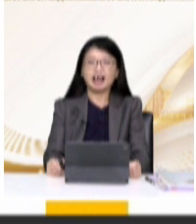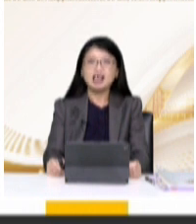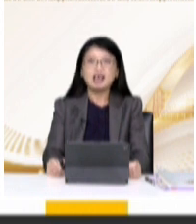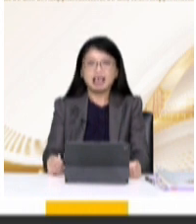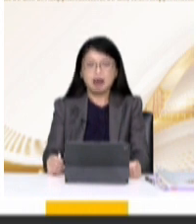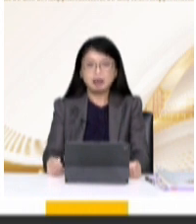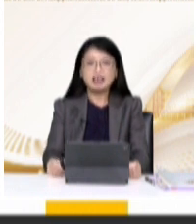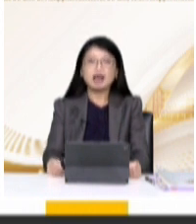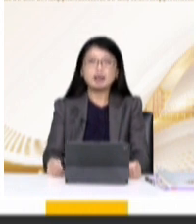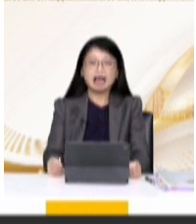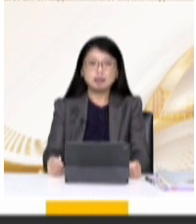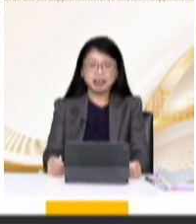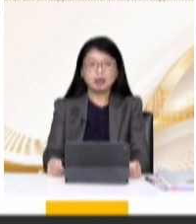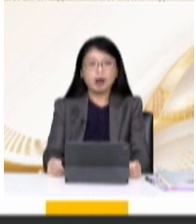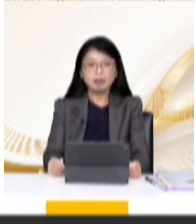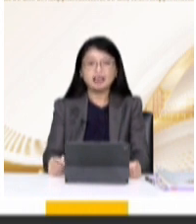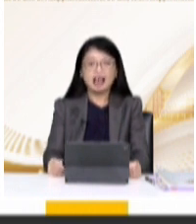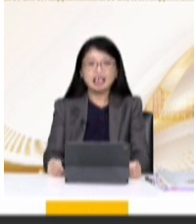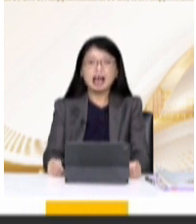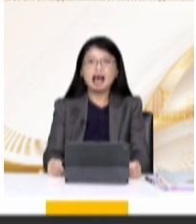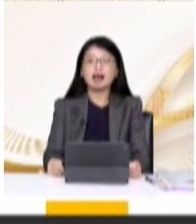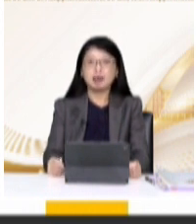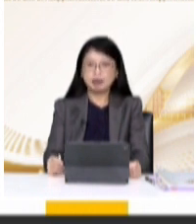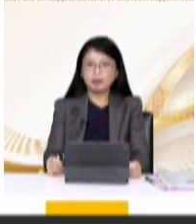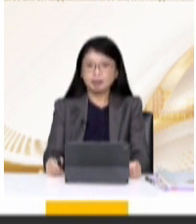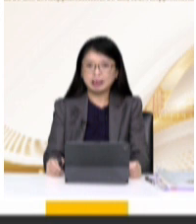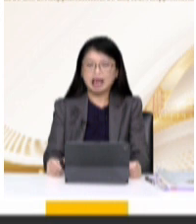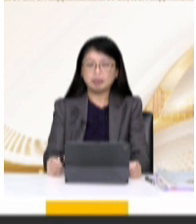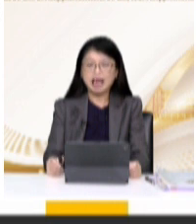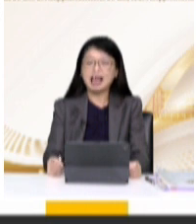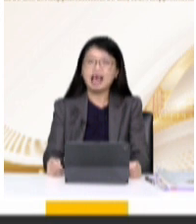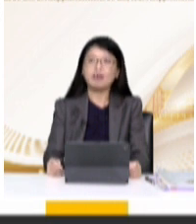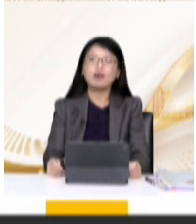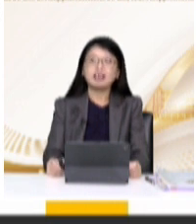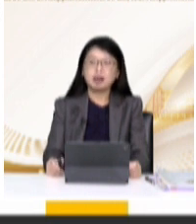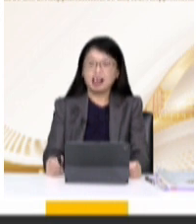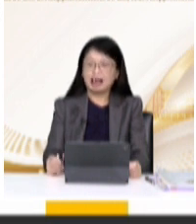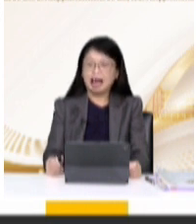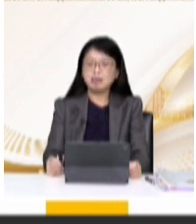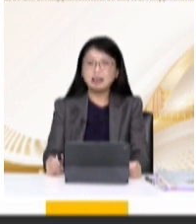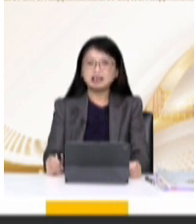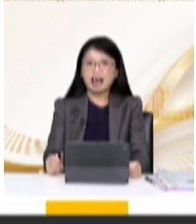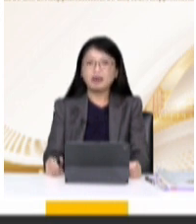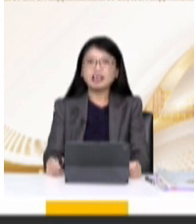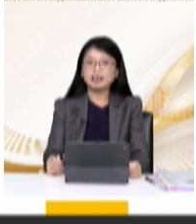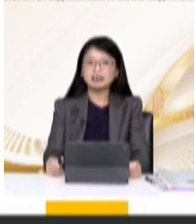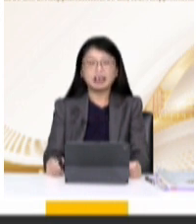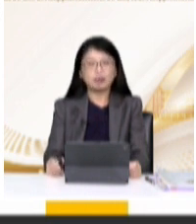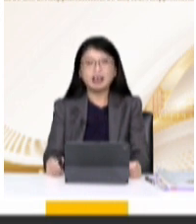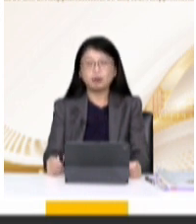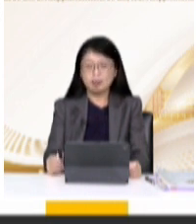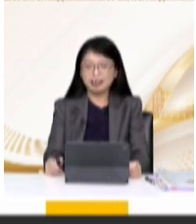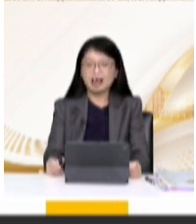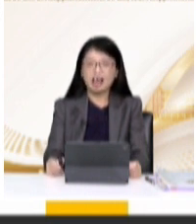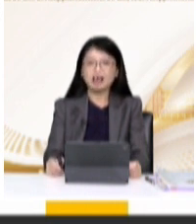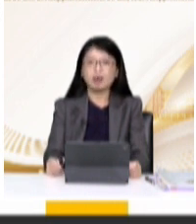ะคะแต่เมื่อมีการเปลี่ยนความผิดทางอาญามาเป็นความผิดทางพินัยแล้วหลักการเมื่อเช้าเนี่ยท่านก็จะเห็นว่า